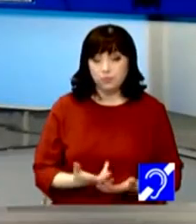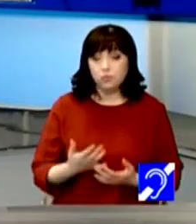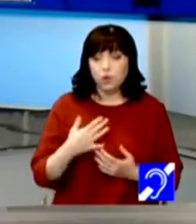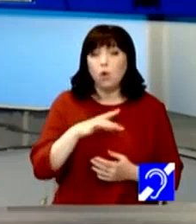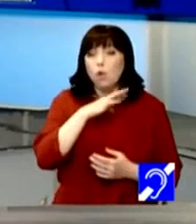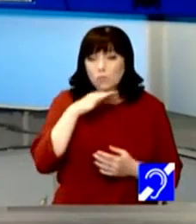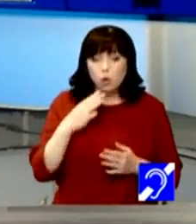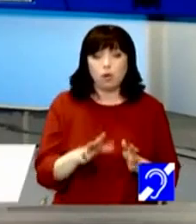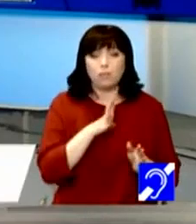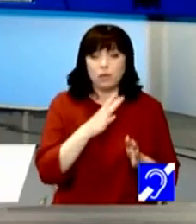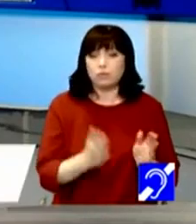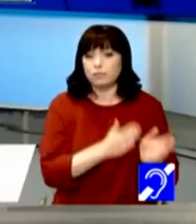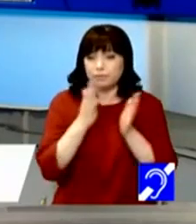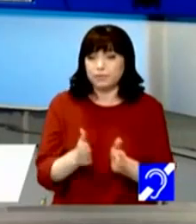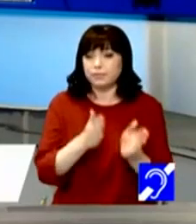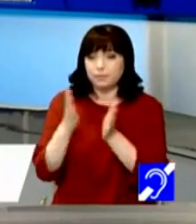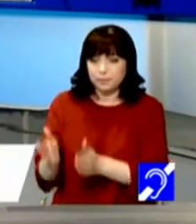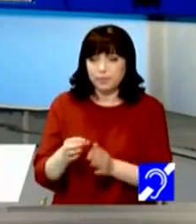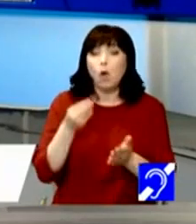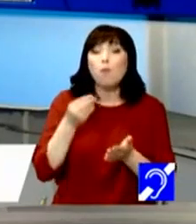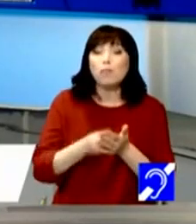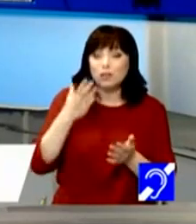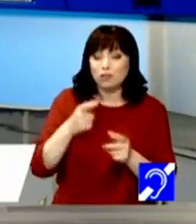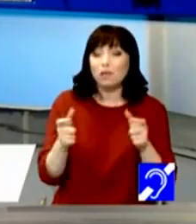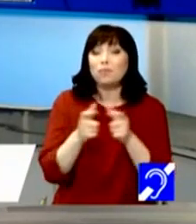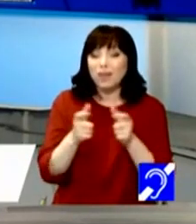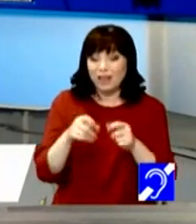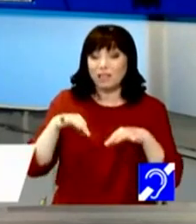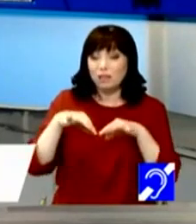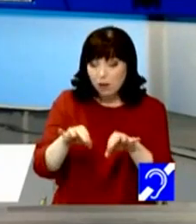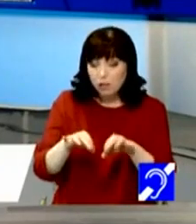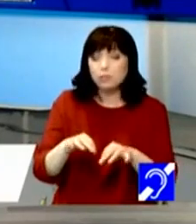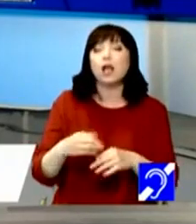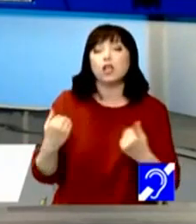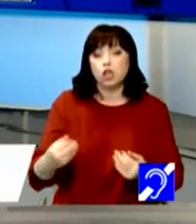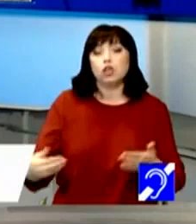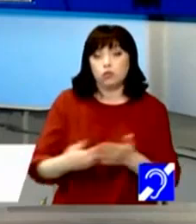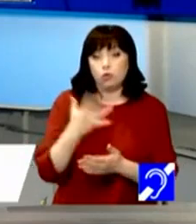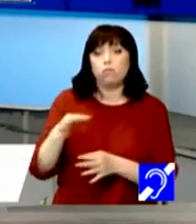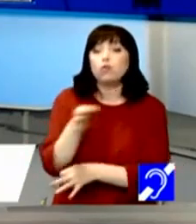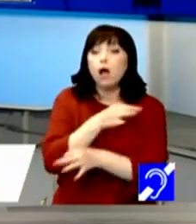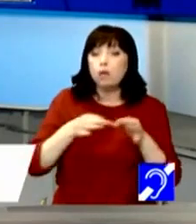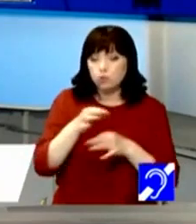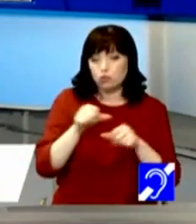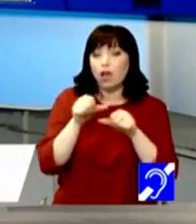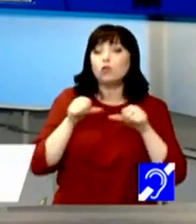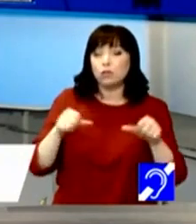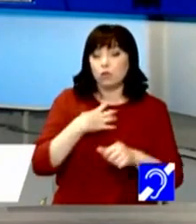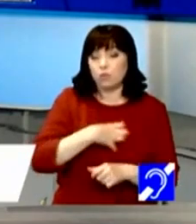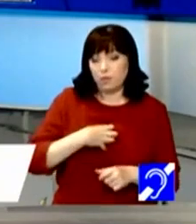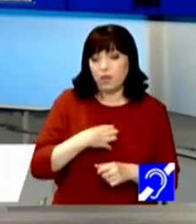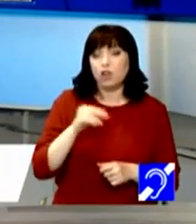După mai multe amânări, scumpirea transportului urban în Chișinău revine mâine pe agenda aleșilor locali. Primarul Ion Ceban afirmă